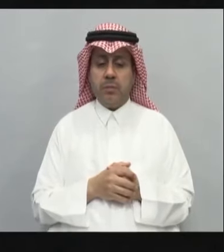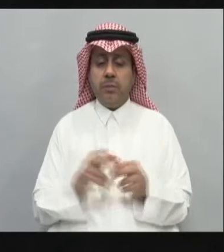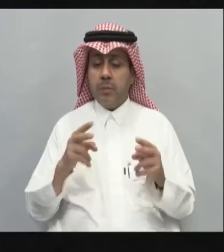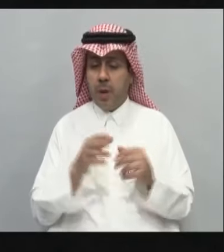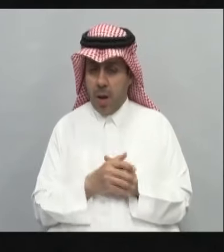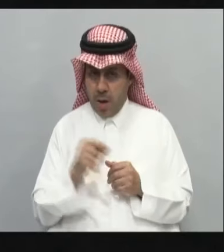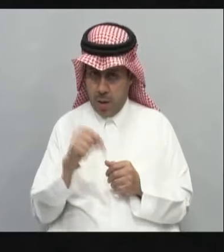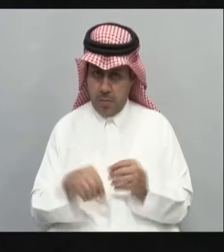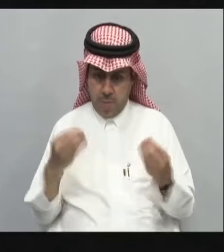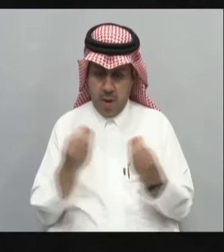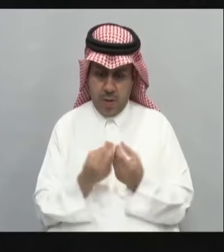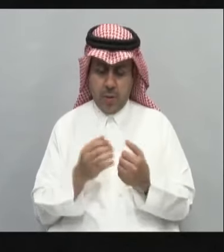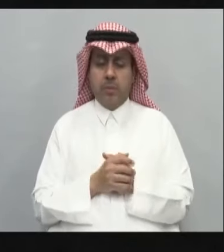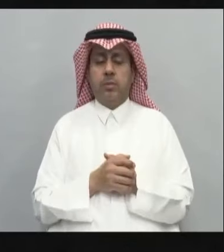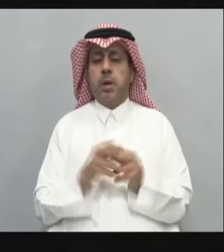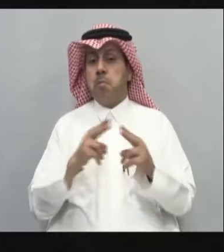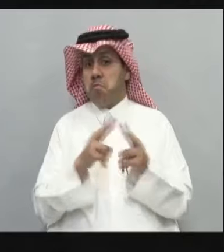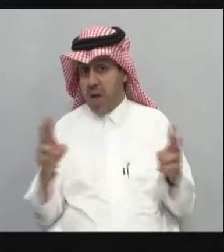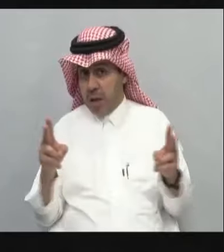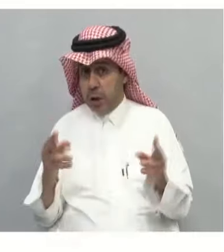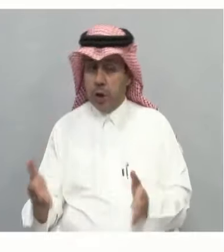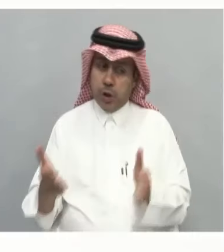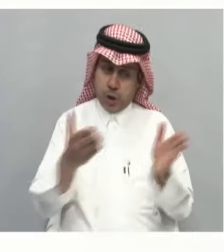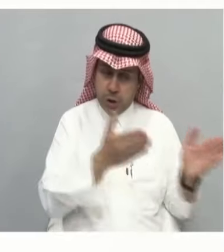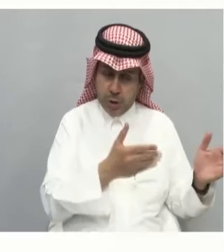الطالب واختي الطالبه الى بي